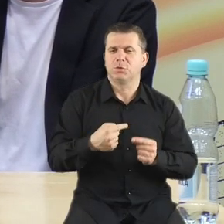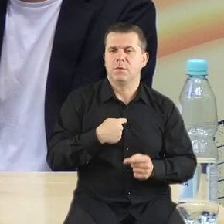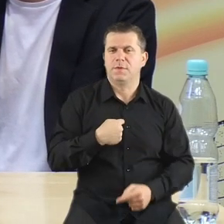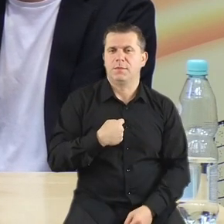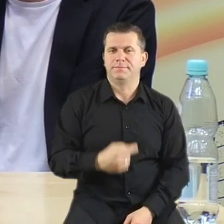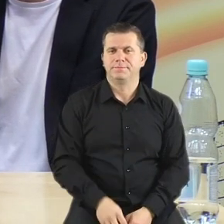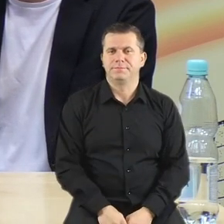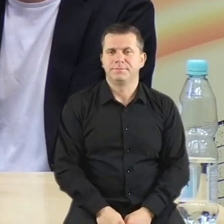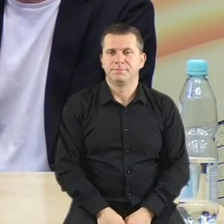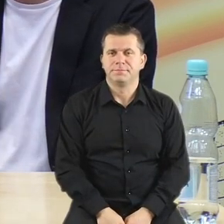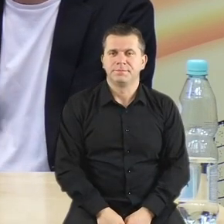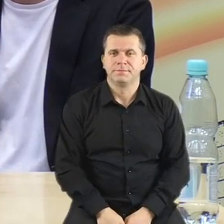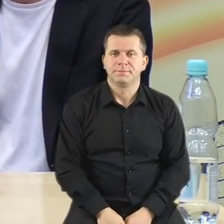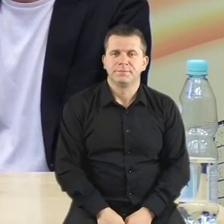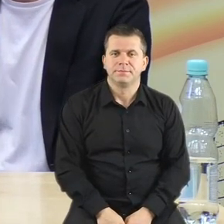ale tak było.